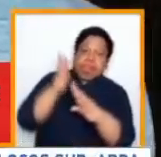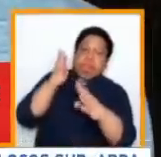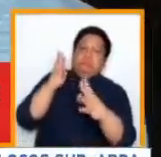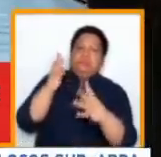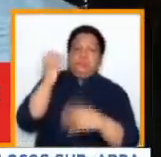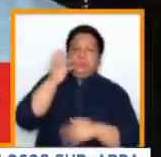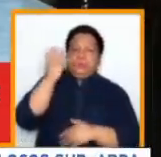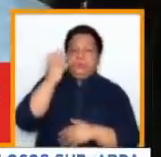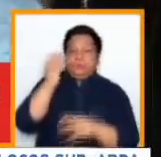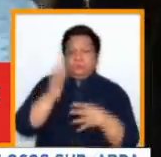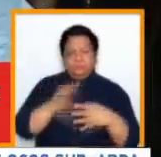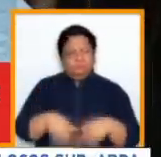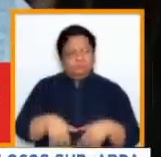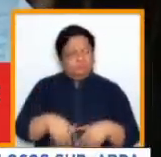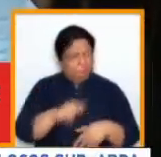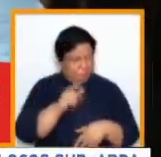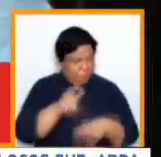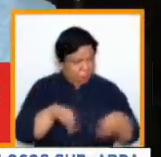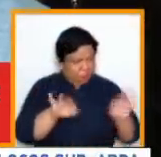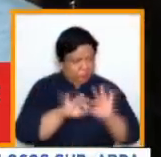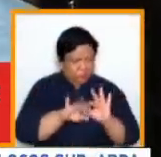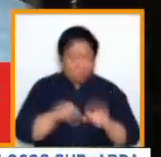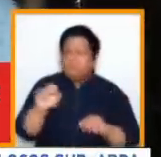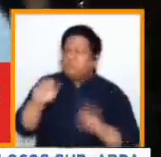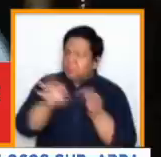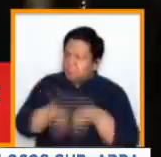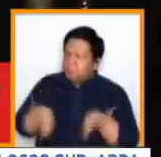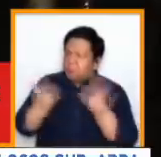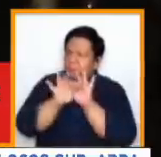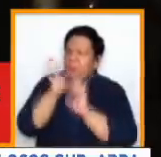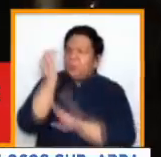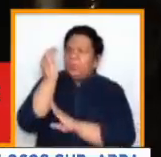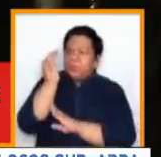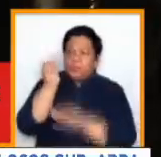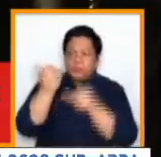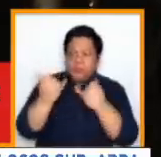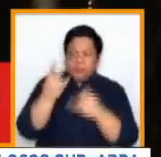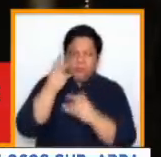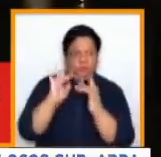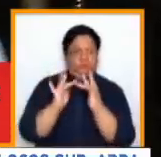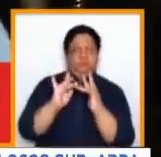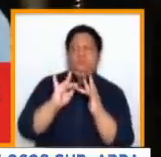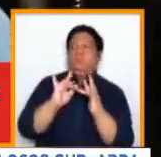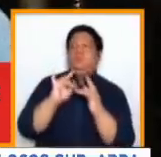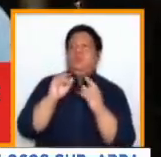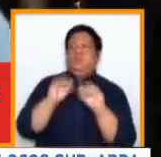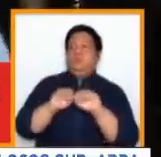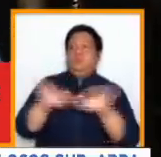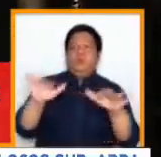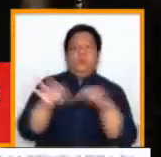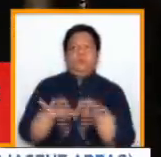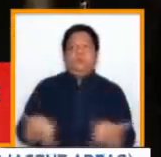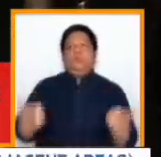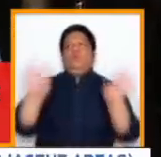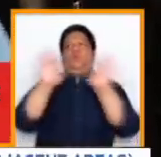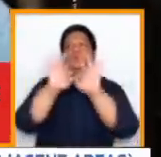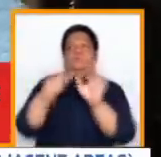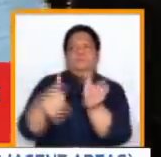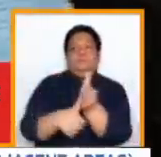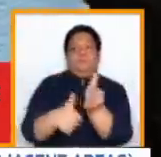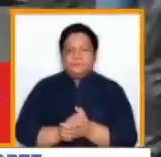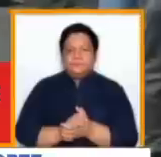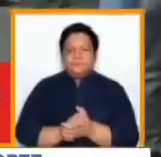kasi sa nakita ko ngayon, lalo na sa social media, talagang napaka-importante ng boto sa ng mga